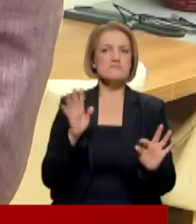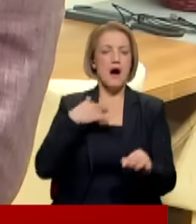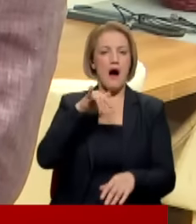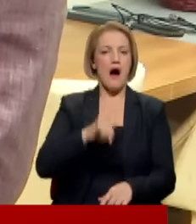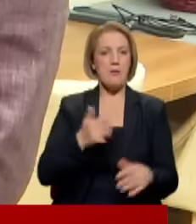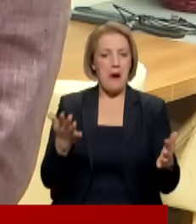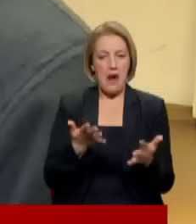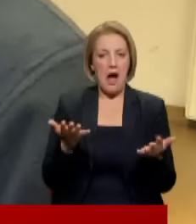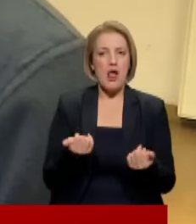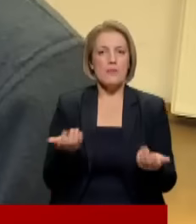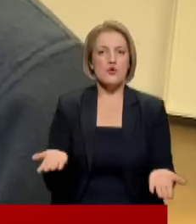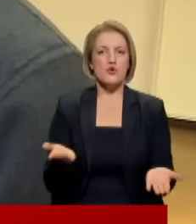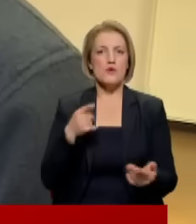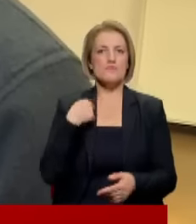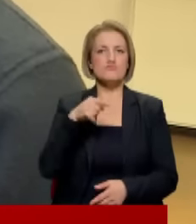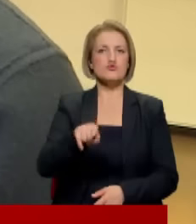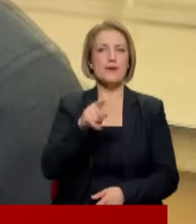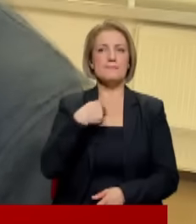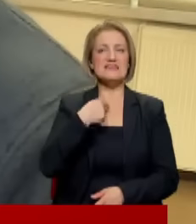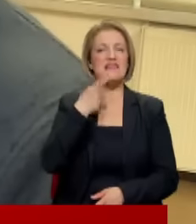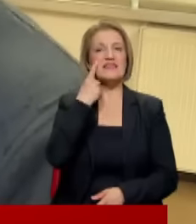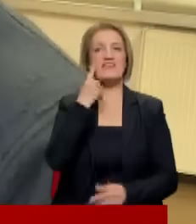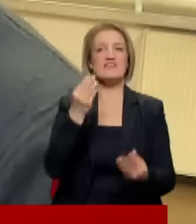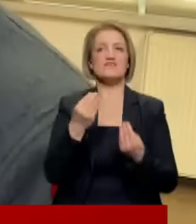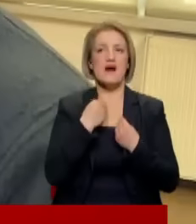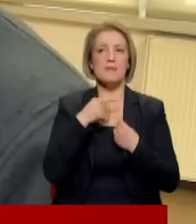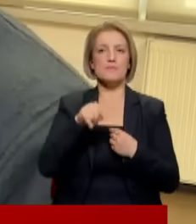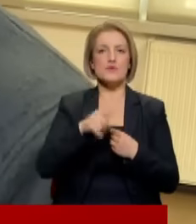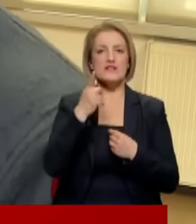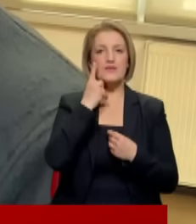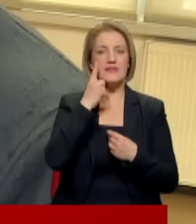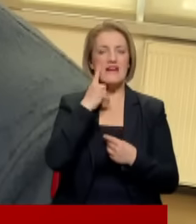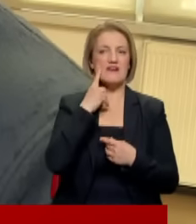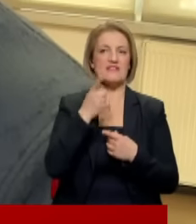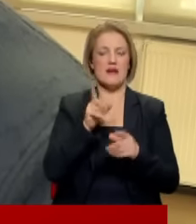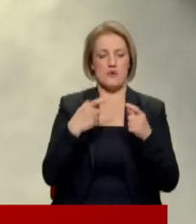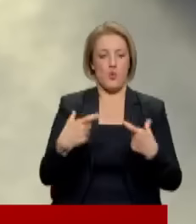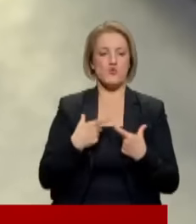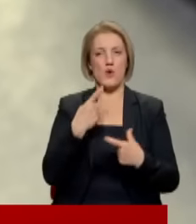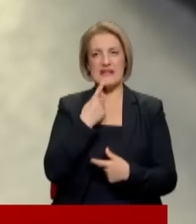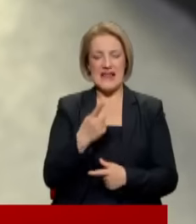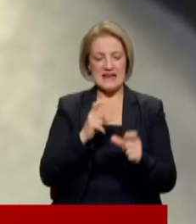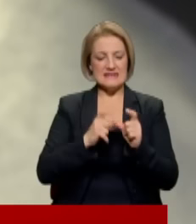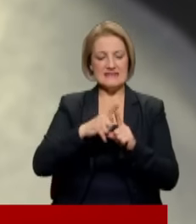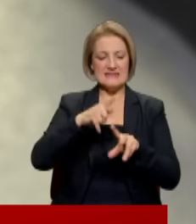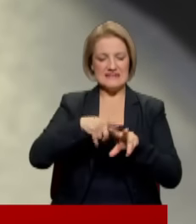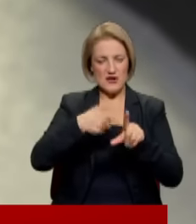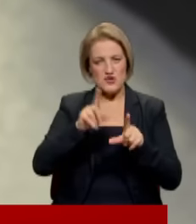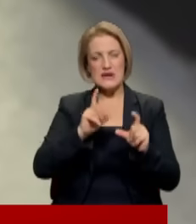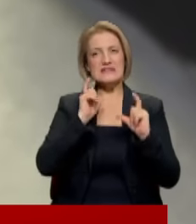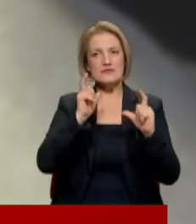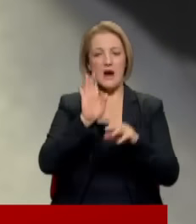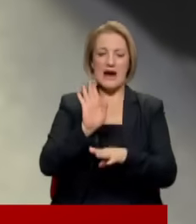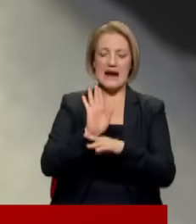Hım alamıyoruz bunu bize Devletimiz verdi Bundan sonra devletin güvencesi altındasınız dediler sterken çırak